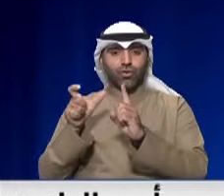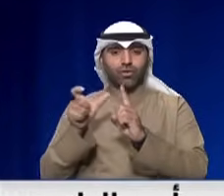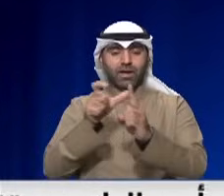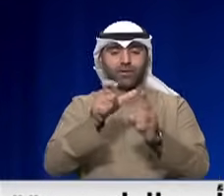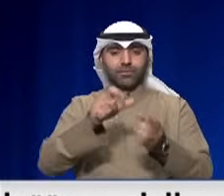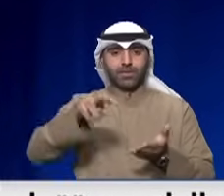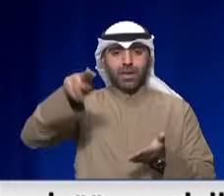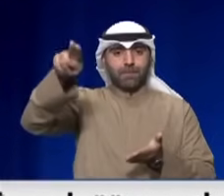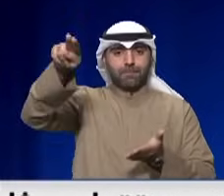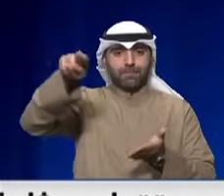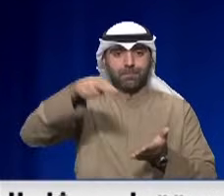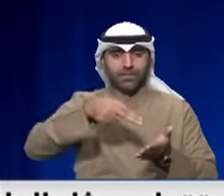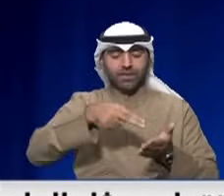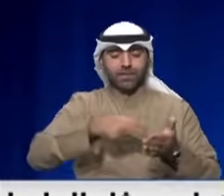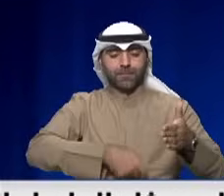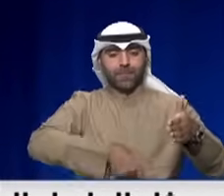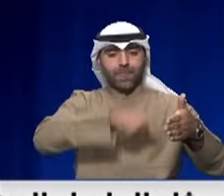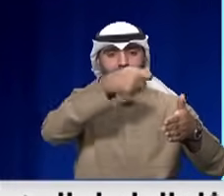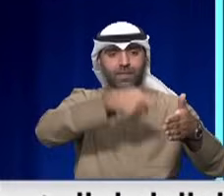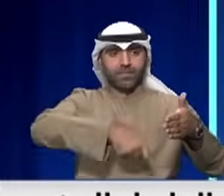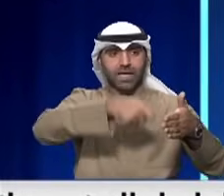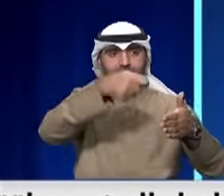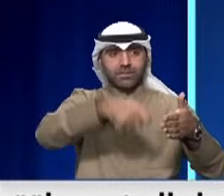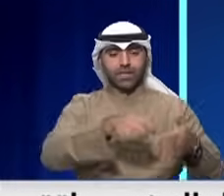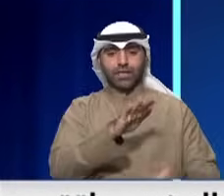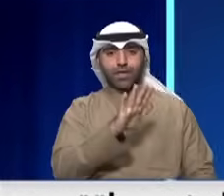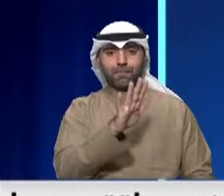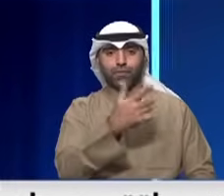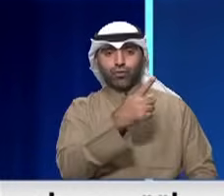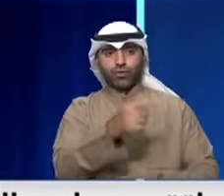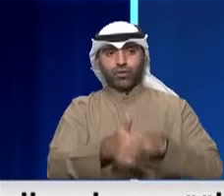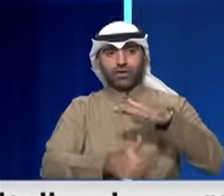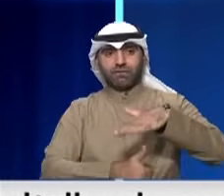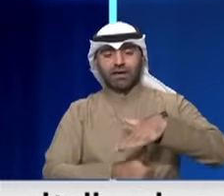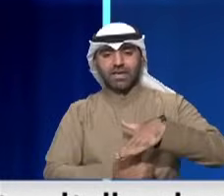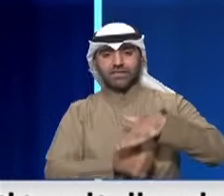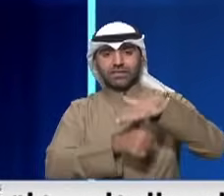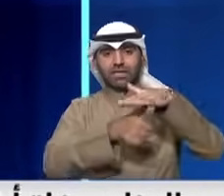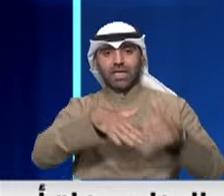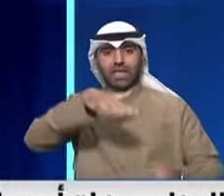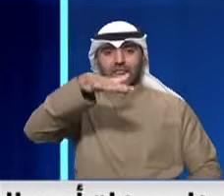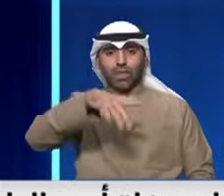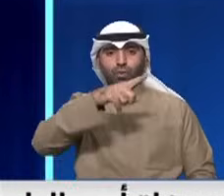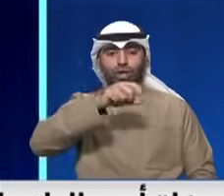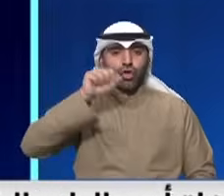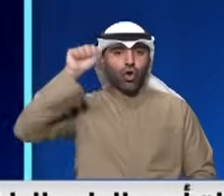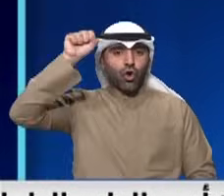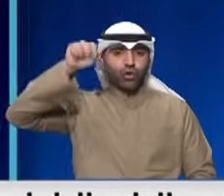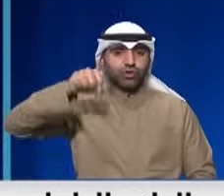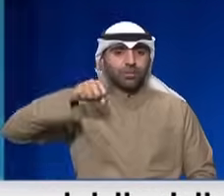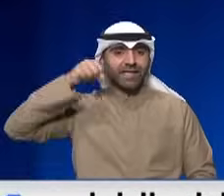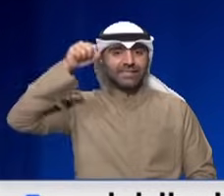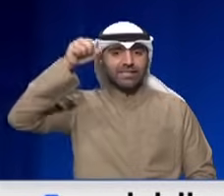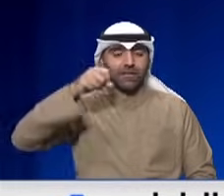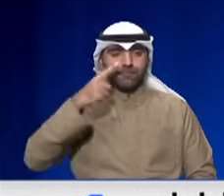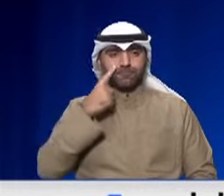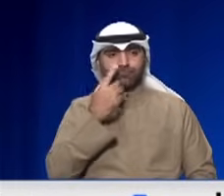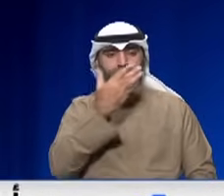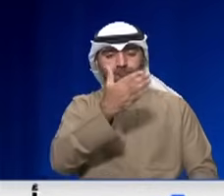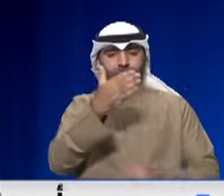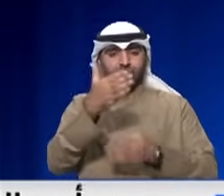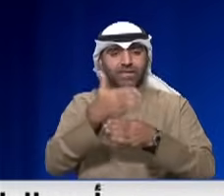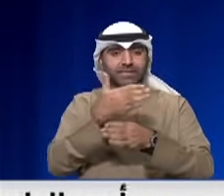تعزيه من فخامه الرئيس شوكه مير ضيف رئيس جمهوريه اوزباكستان الصديقه اعرب فيها فخامته عن خالص